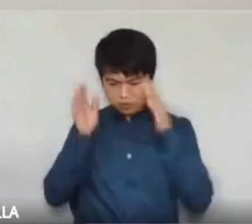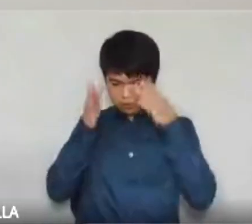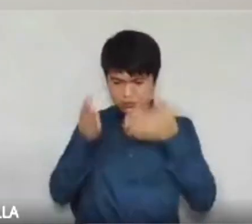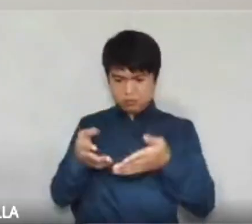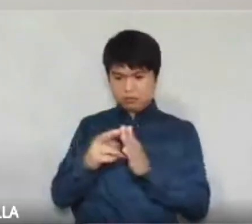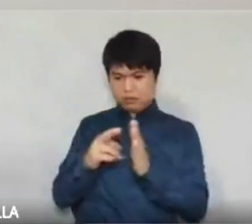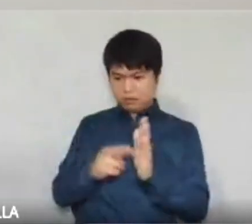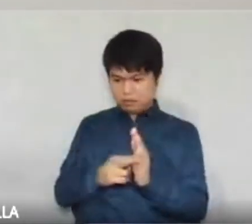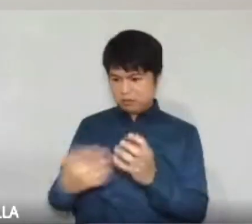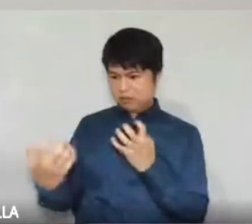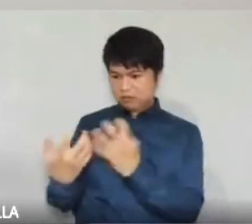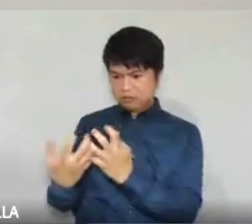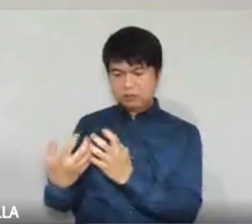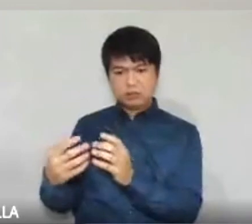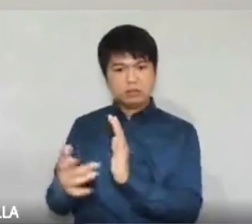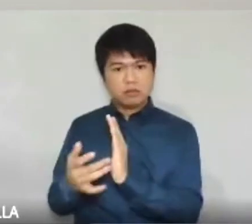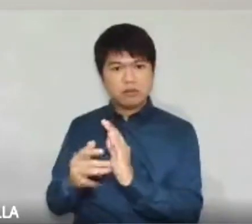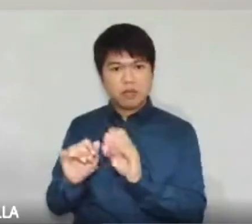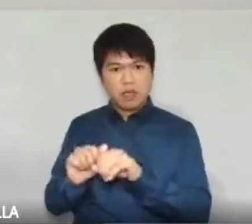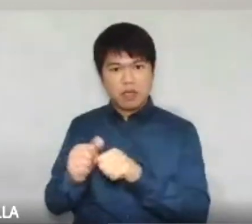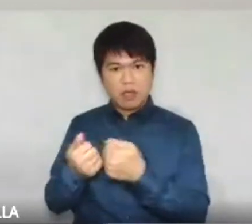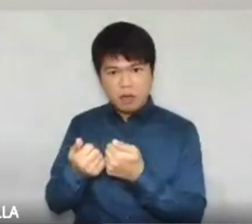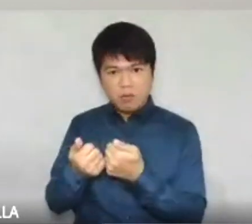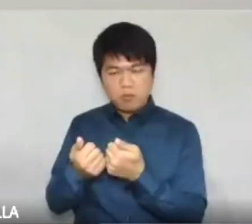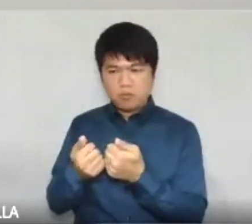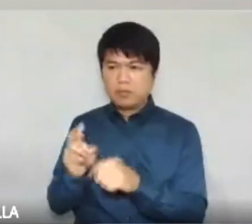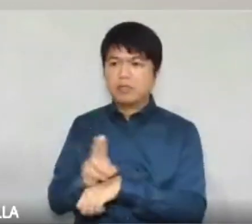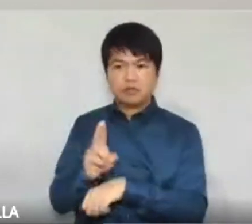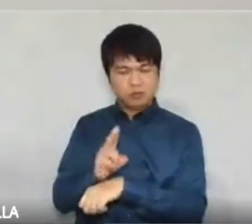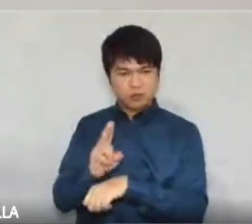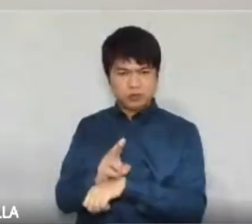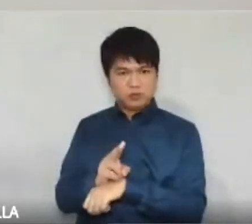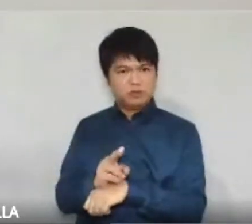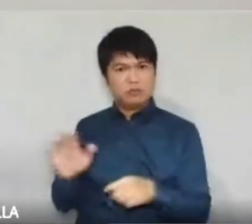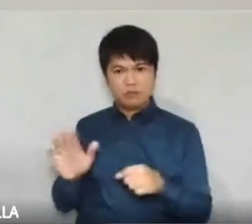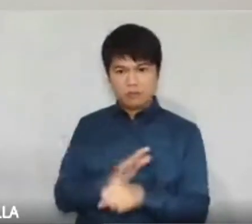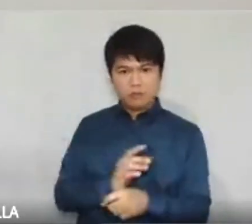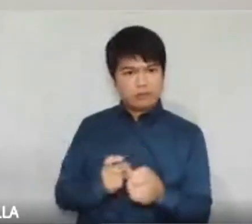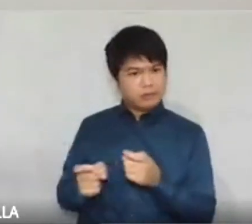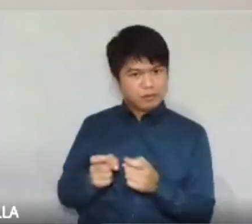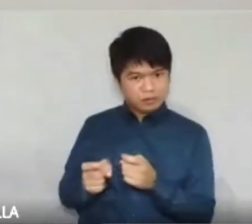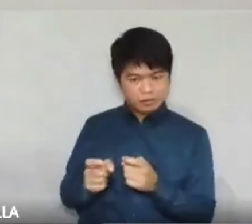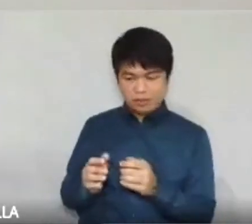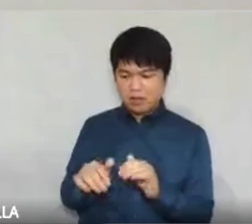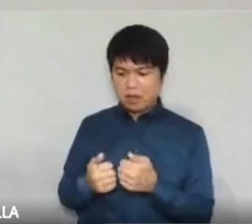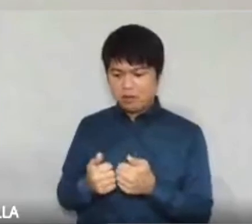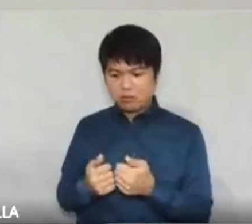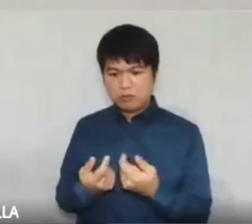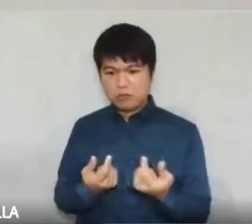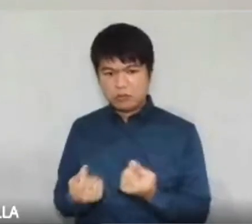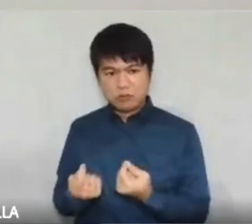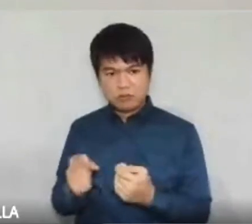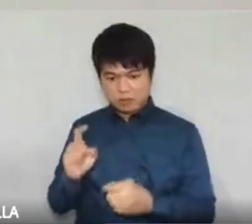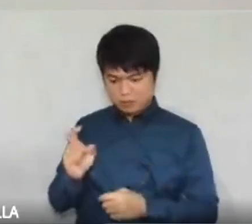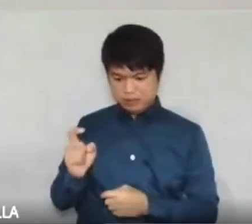na teknolohiya at kung paano natin ito magagamit ng lubos. Halimbawa, paano natin magagawa na mas mabilis sa mga proseso,